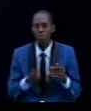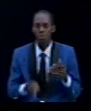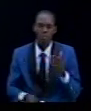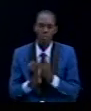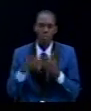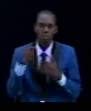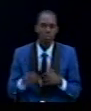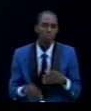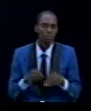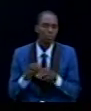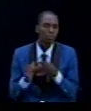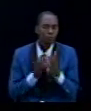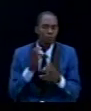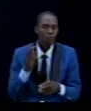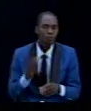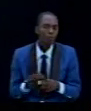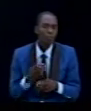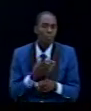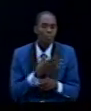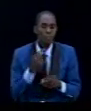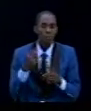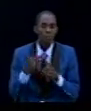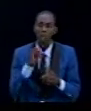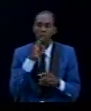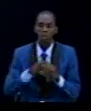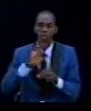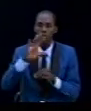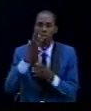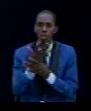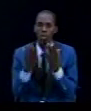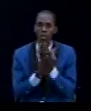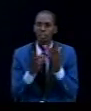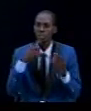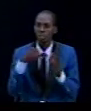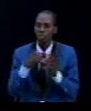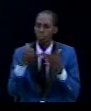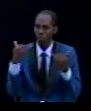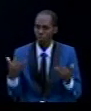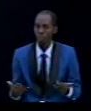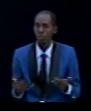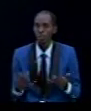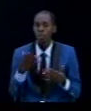déclare-la maintenant. La puissance est dans ta bouche, déclare-la maintenant.